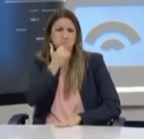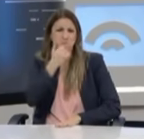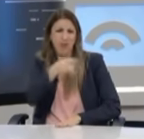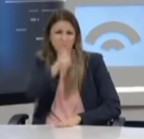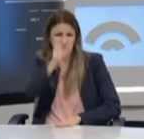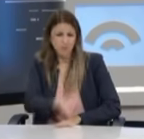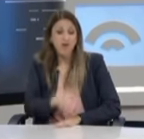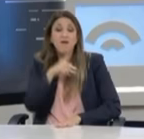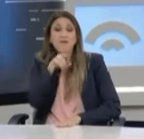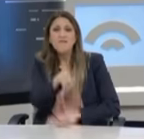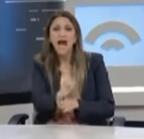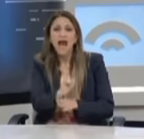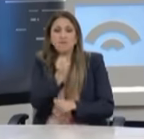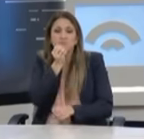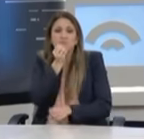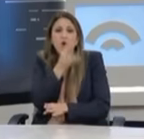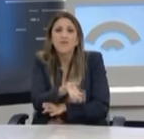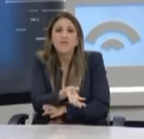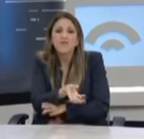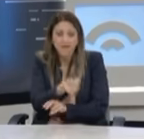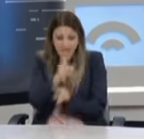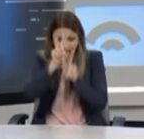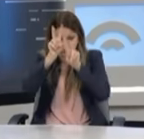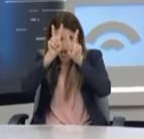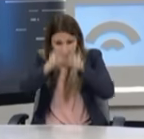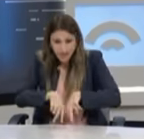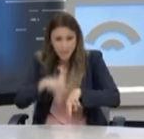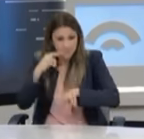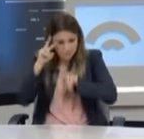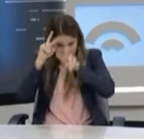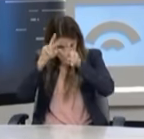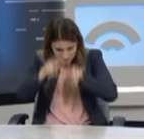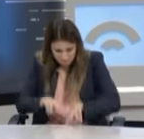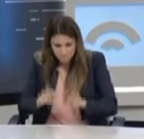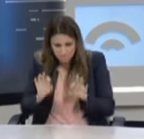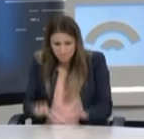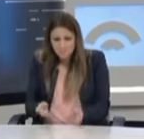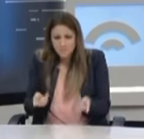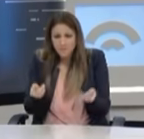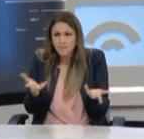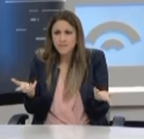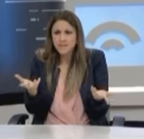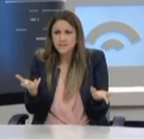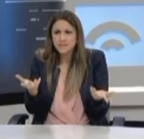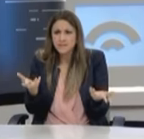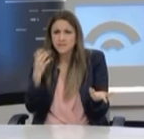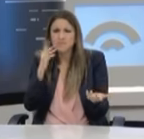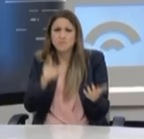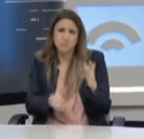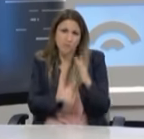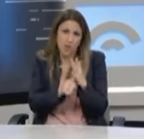Διότι στα ίδια τα έγγραφα αναγνωρίζεται ότι σε καμία περίπτωση, περιγράφουστε κι